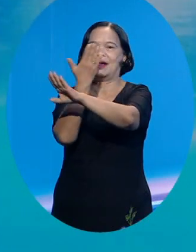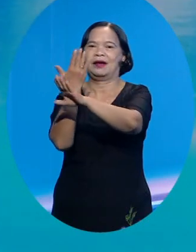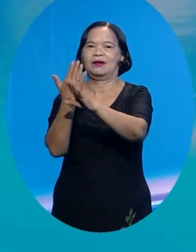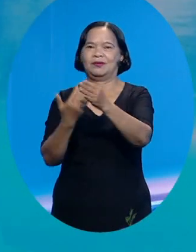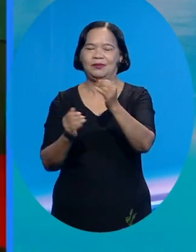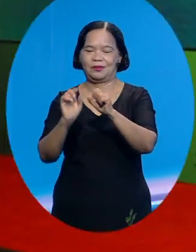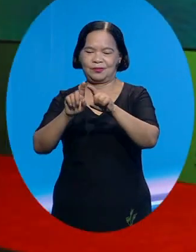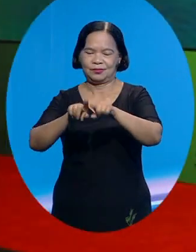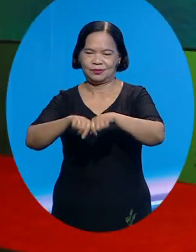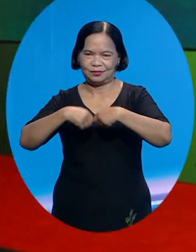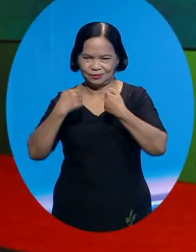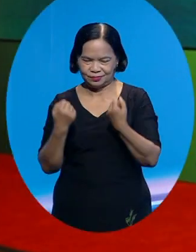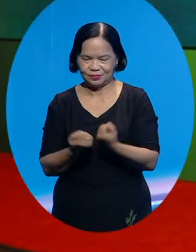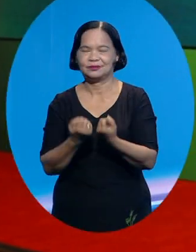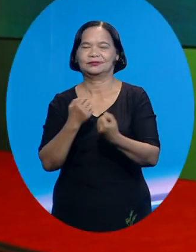chọn.